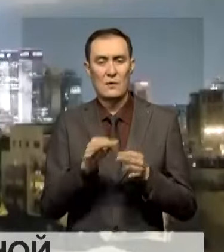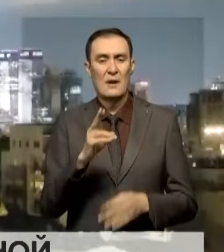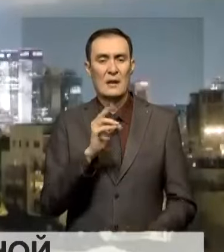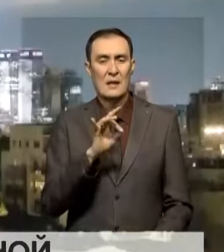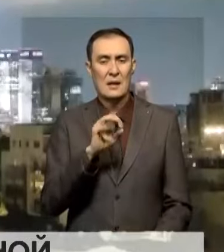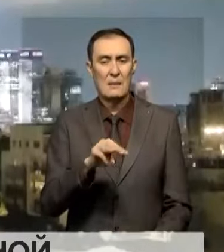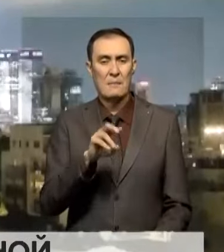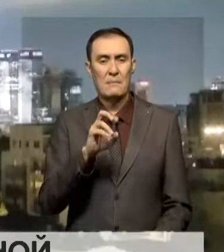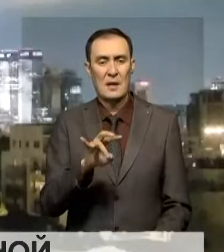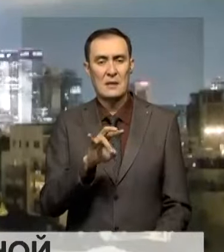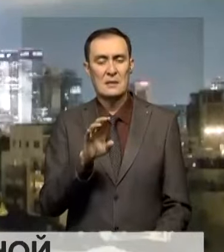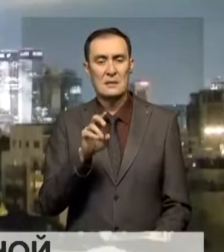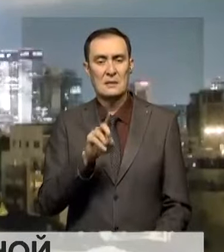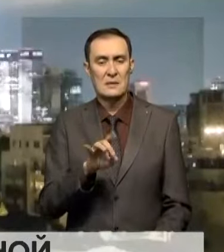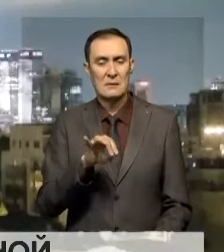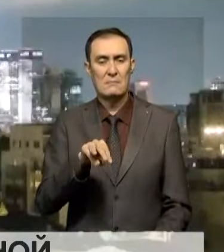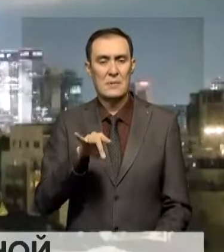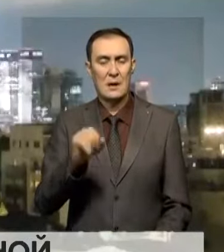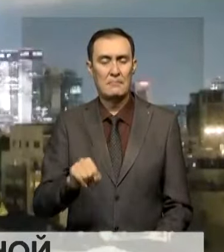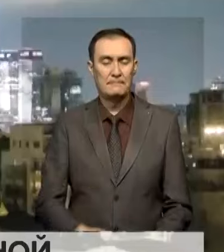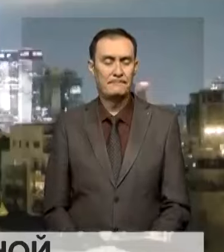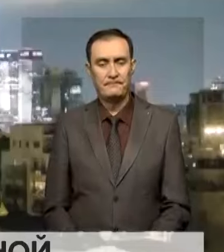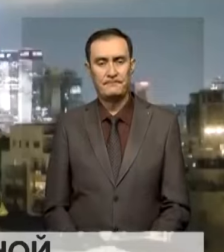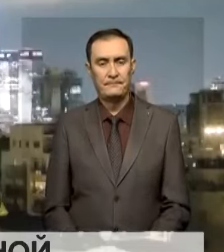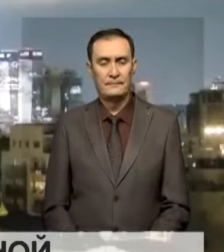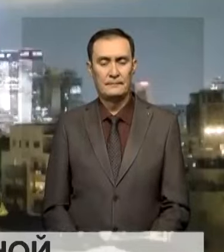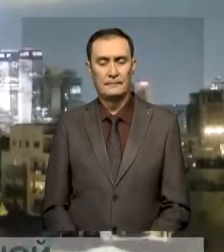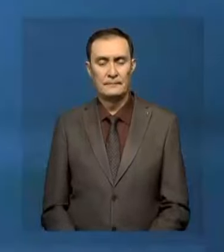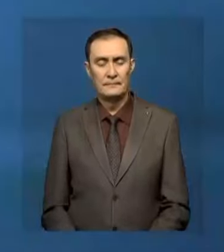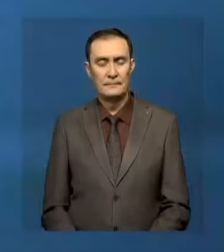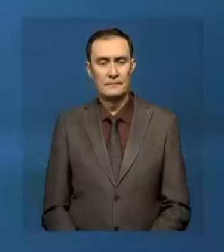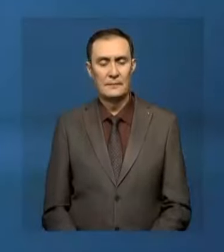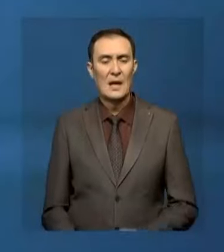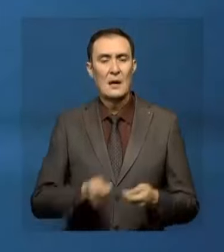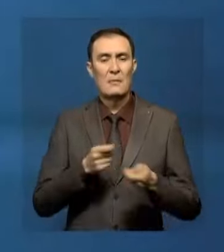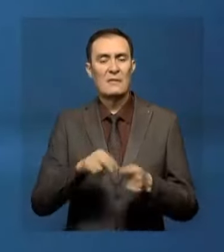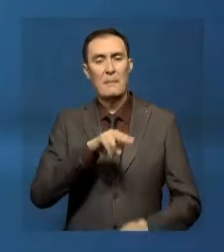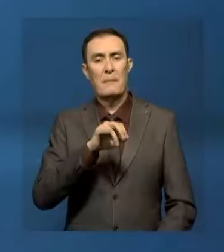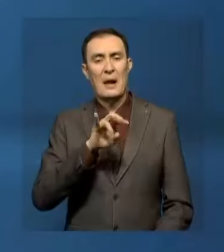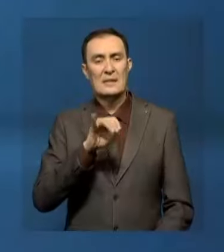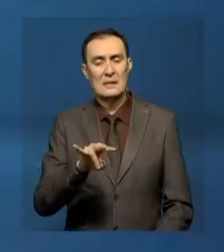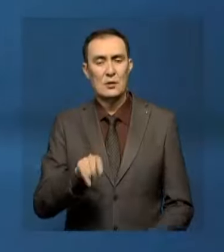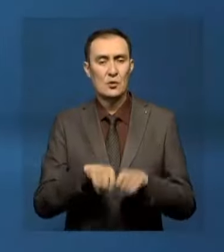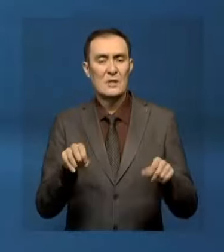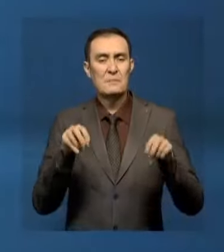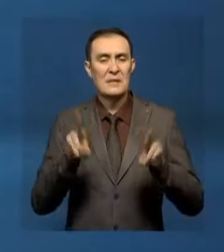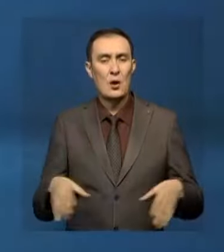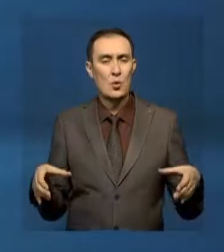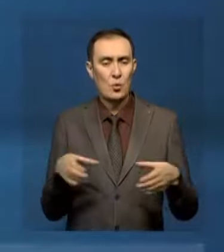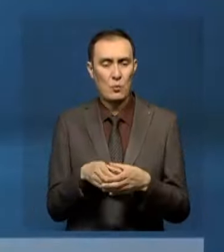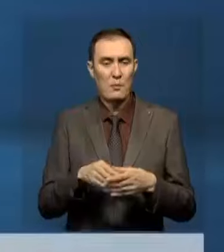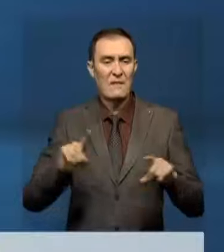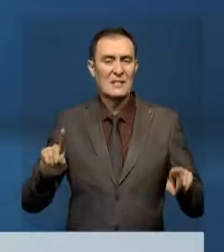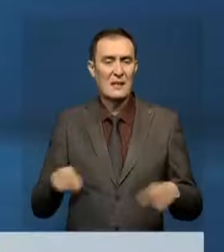Керем-бен-Зимра. Правительство Палестины создало специальную группу